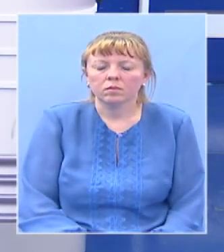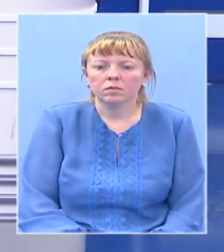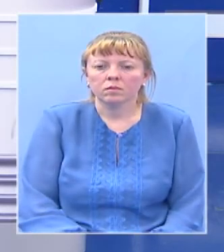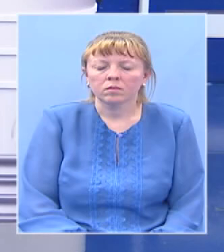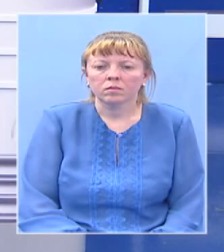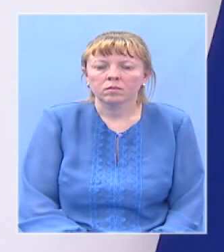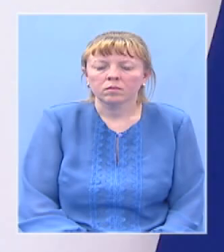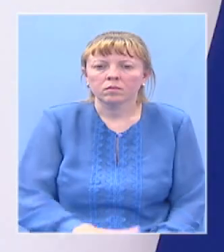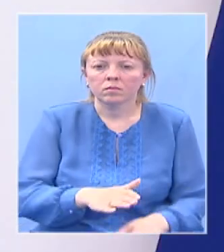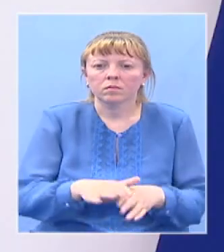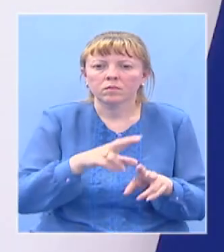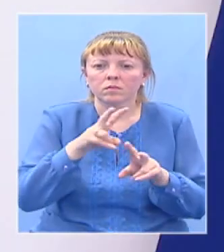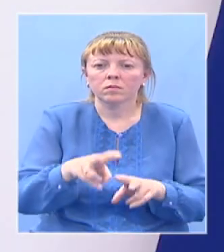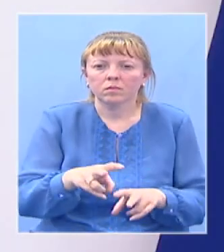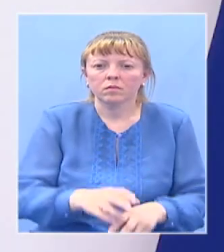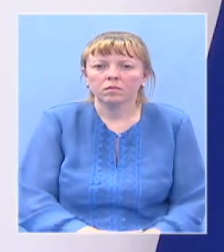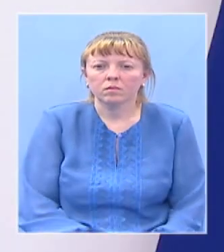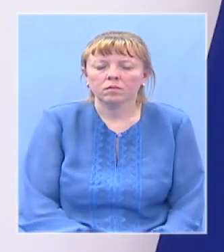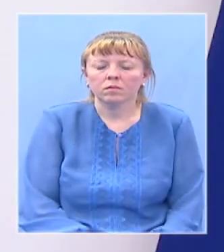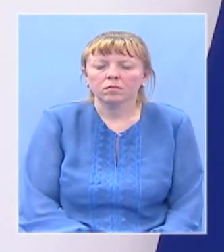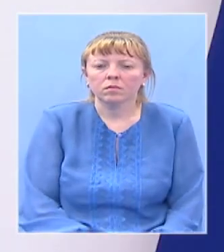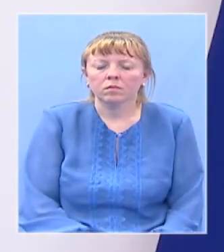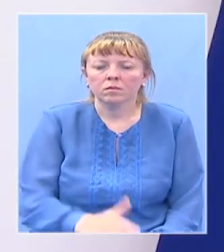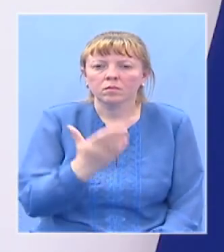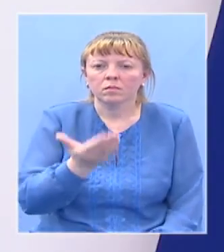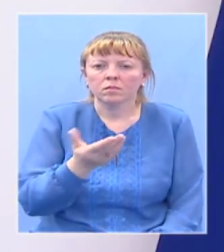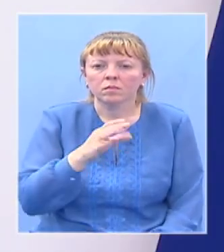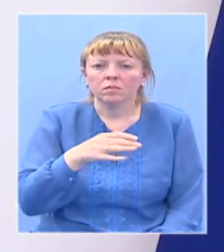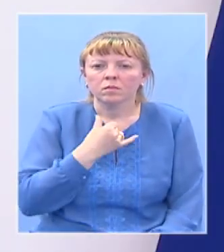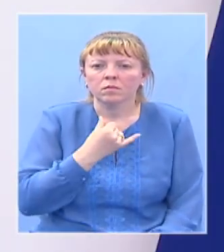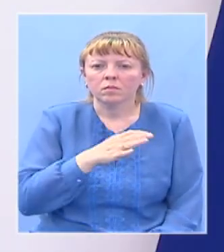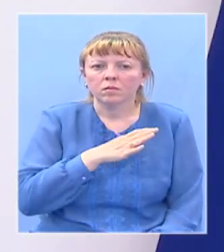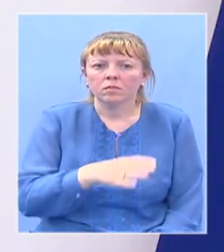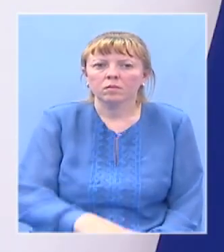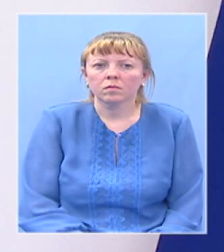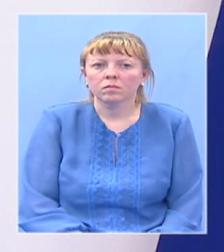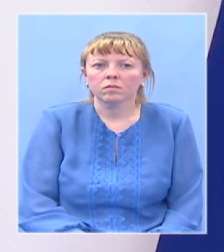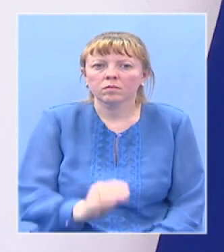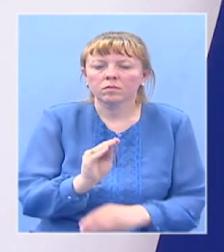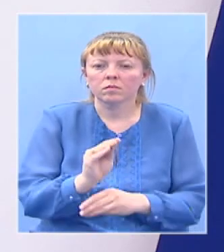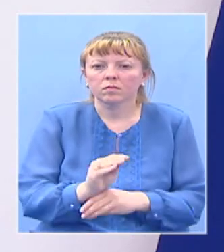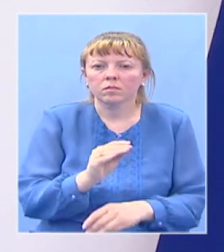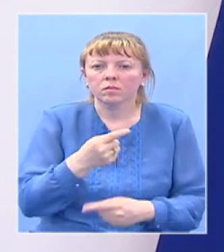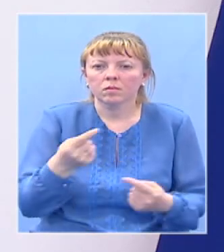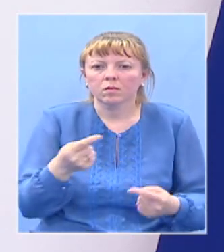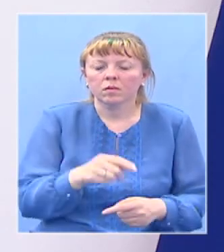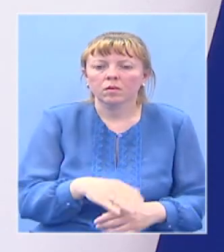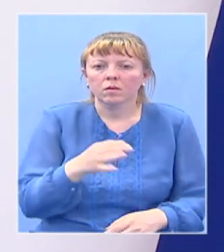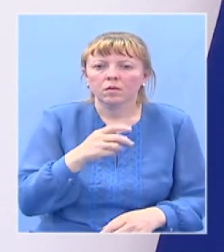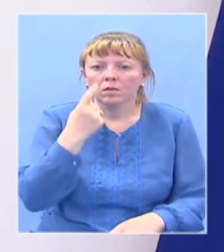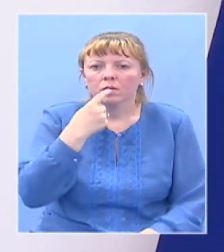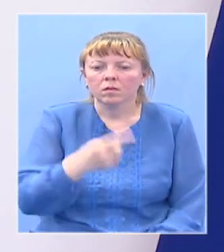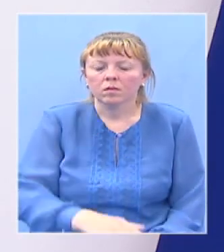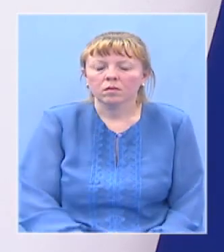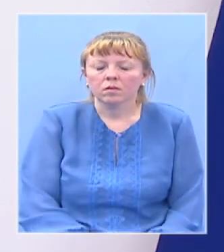э проверки непосредственно по обращениям это у нас бывает э поступившие обращение от других органов правоохранительных органов